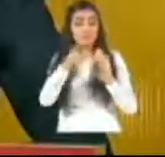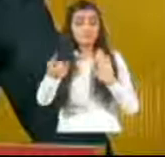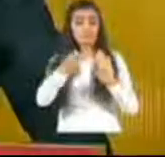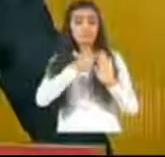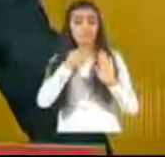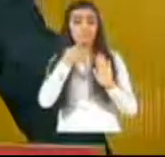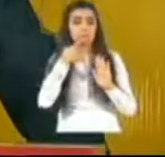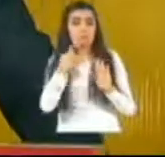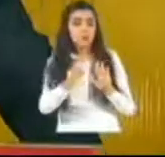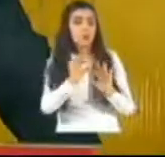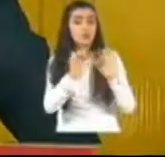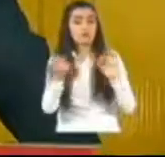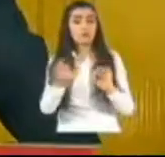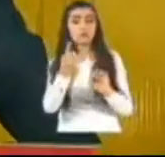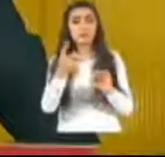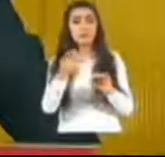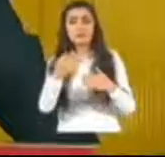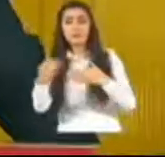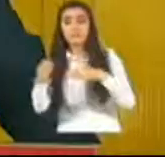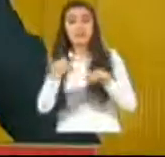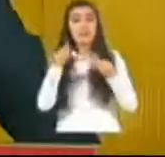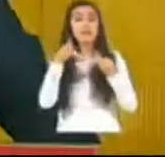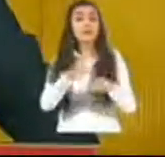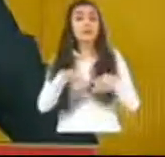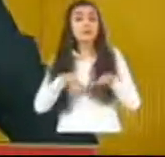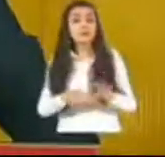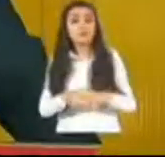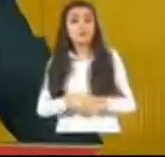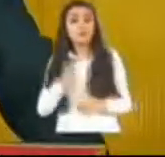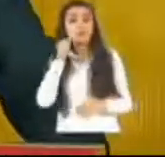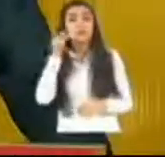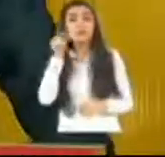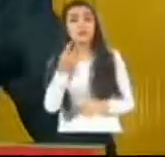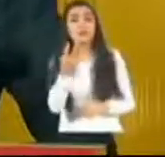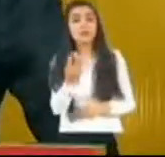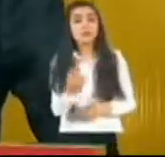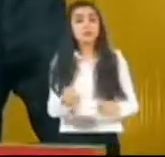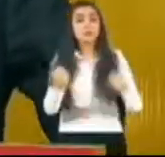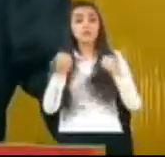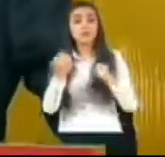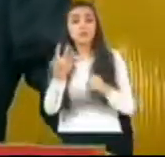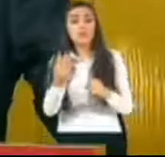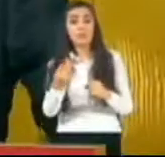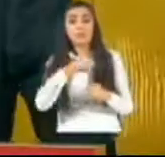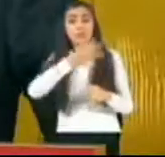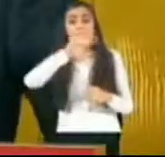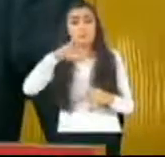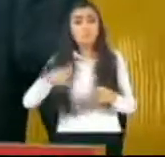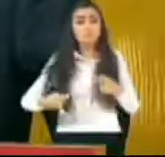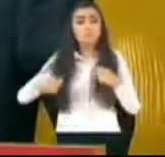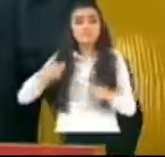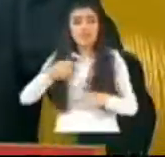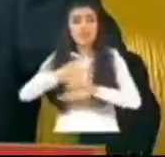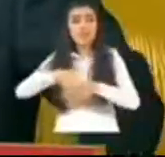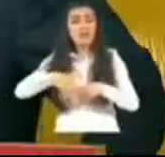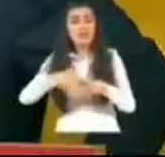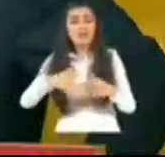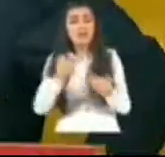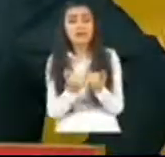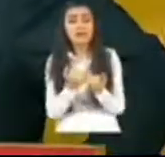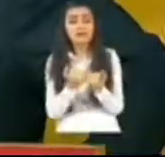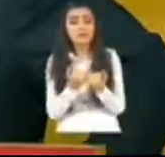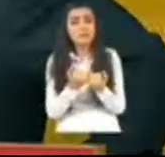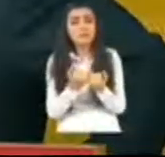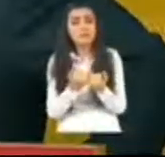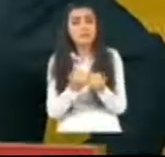almalıdır. Hiçbir ayrıma takılmadan insan olmanın sağladığı tüm imkanlar engelli kardeşlerimize